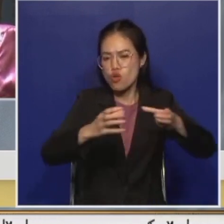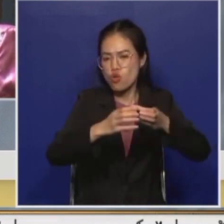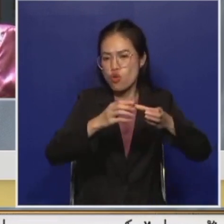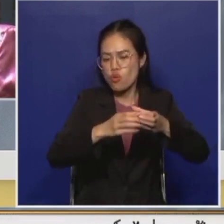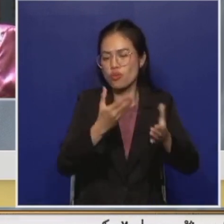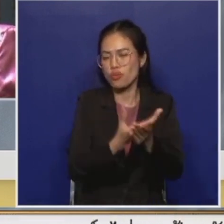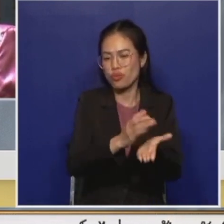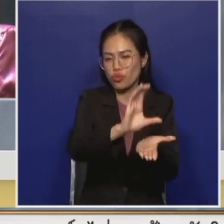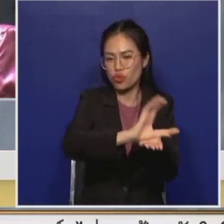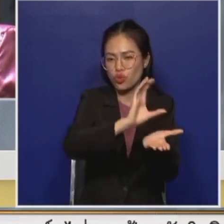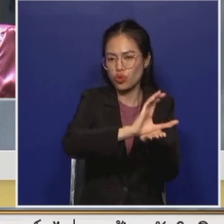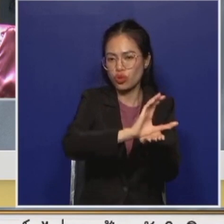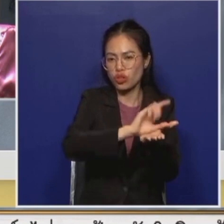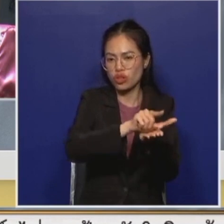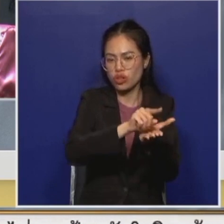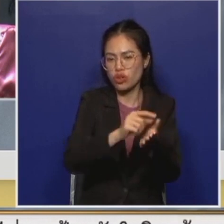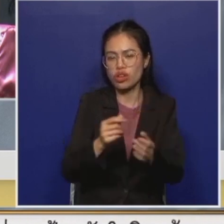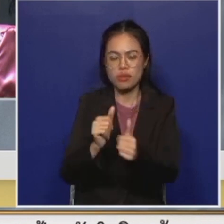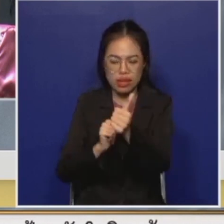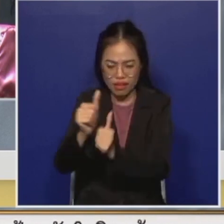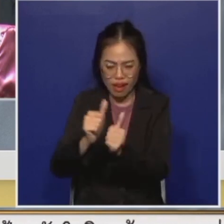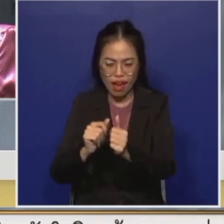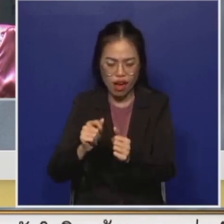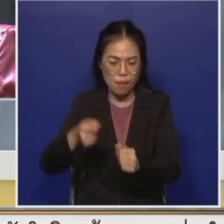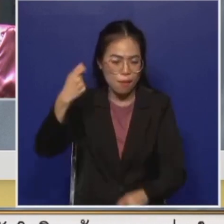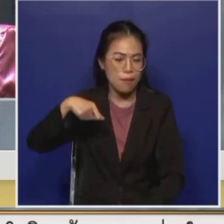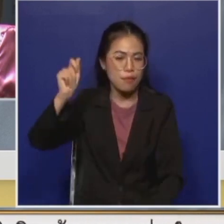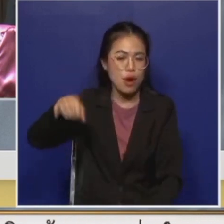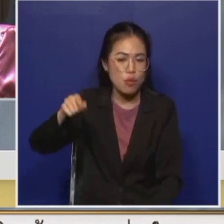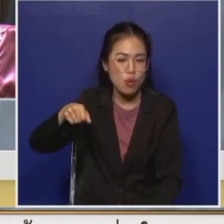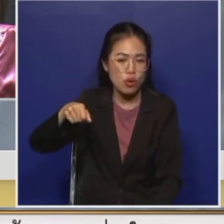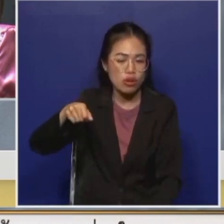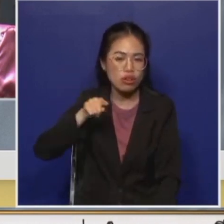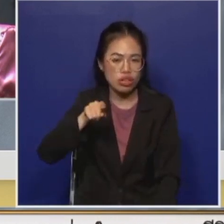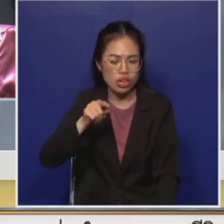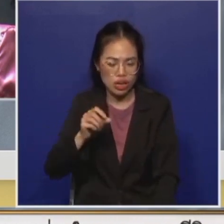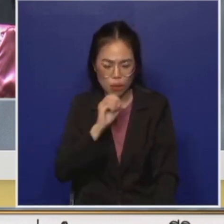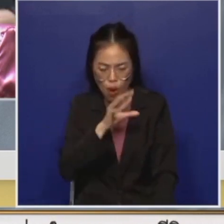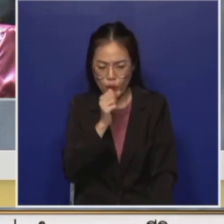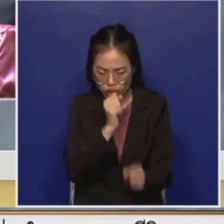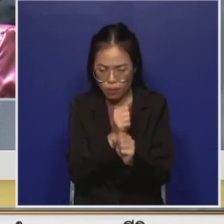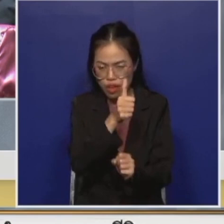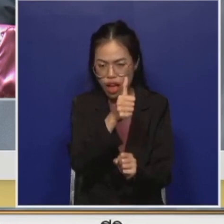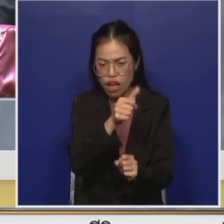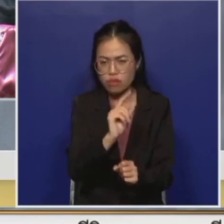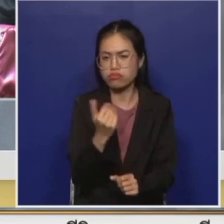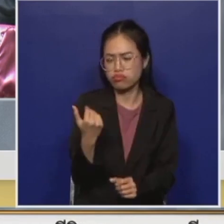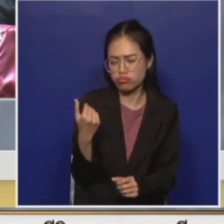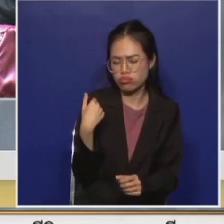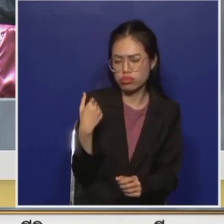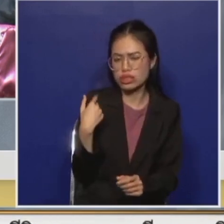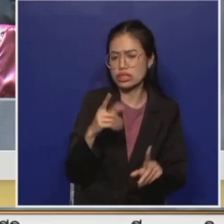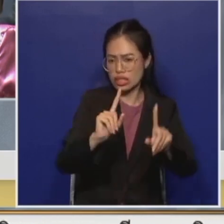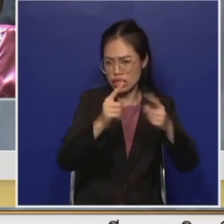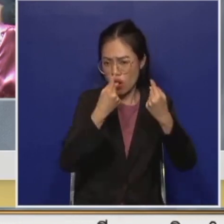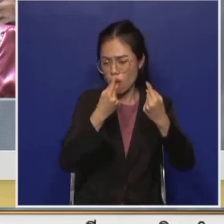ฟงคำตอบท่านไม่ชดเจนท่านก็อ้างวามาทำได้แล้วมีคำพูดตอบใน